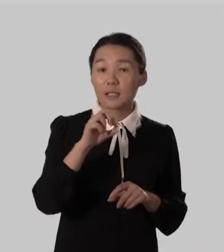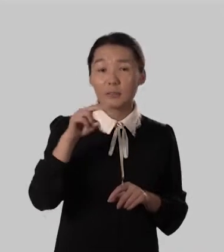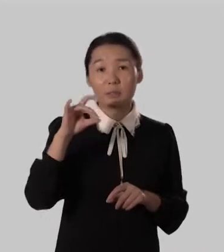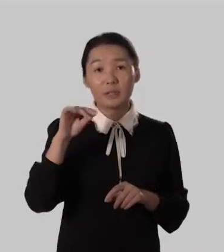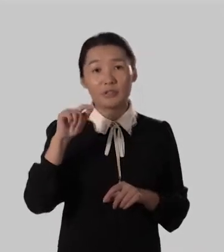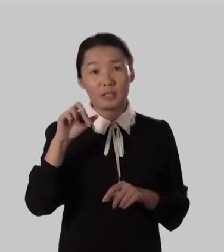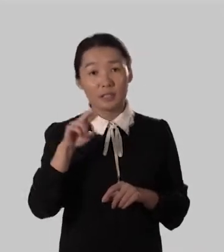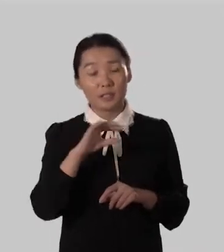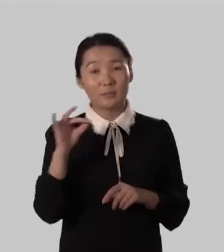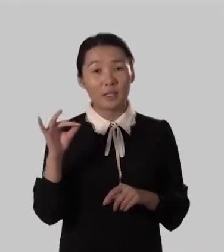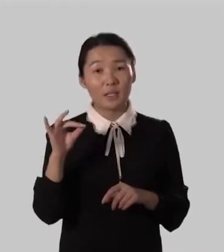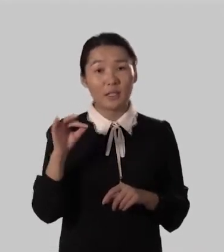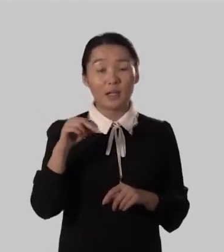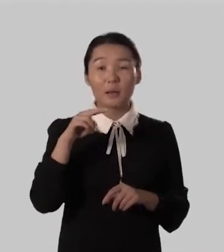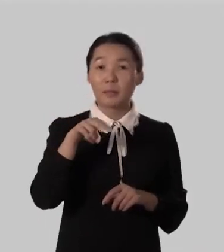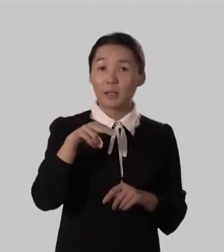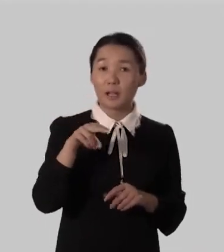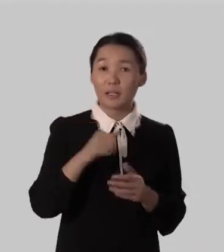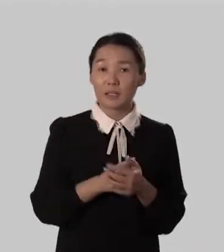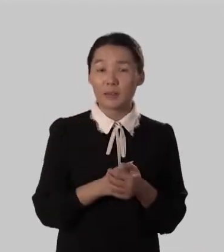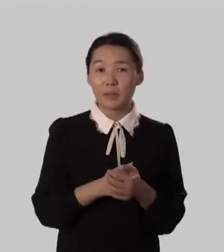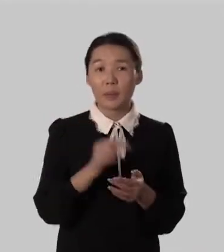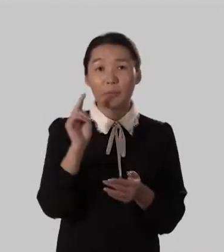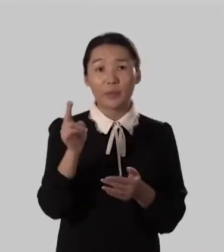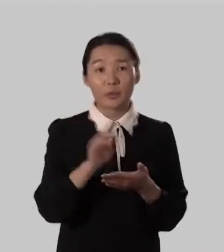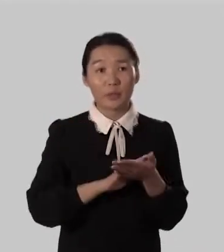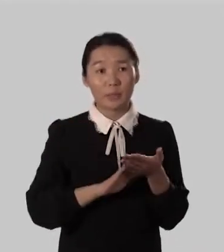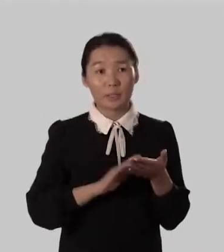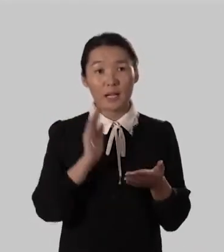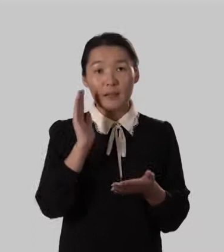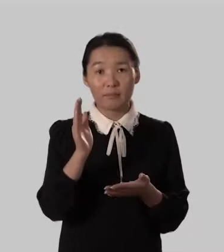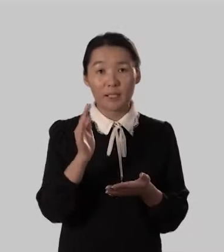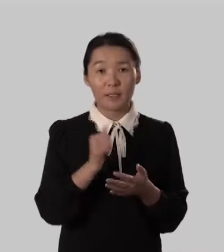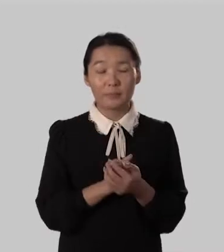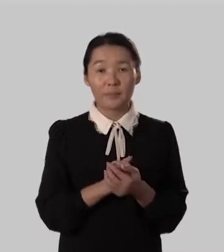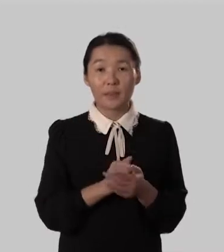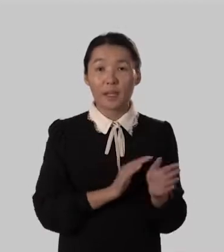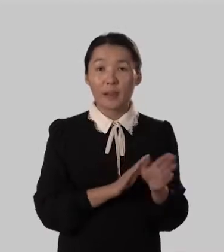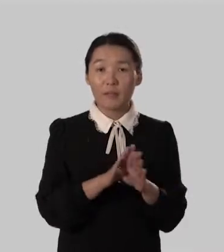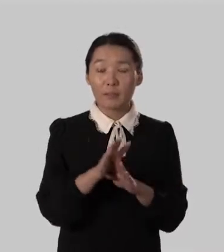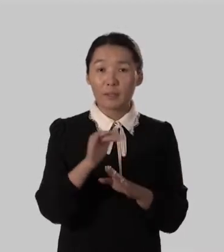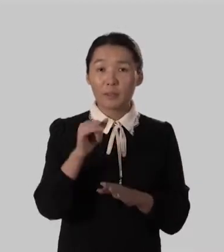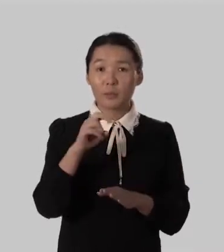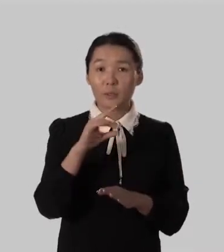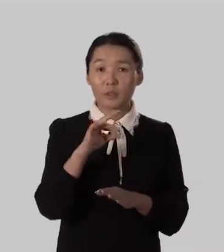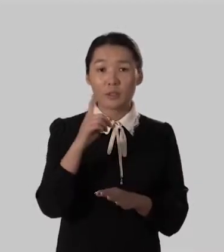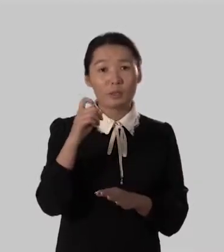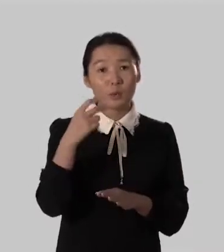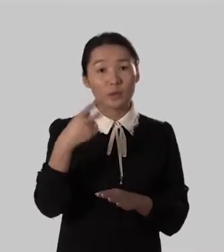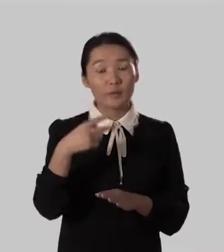причастиями и отглагольными прилагательными а те кто написали буква в выполните